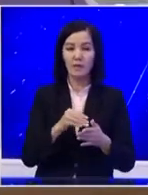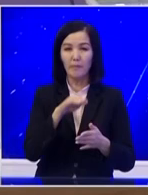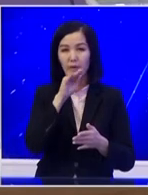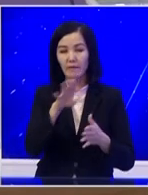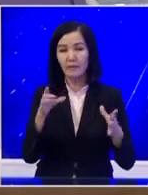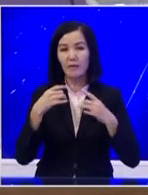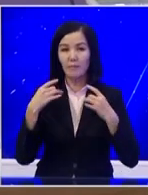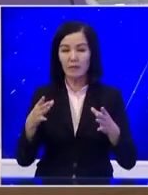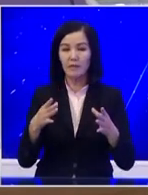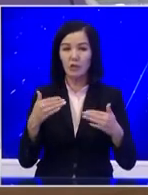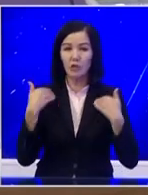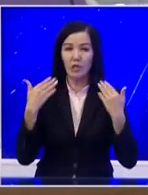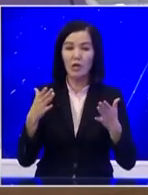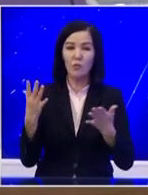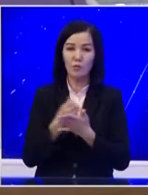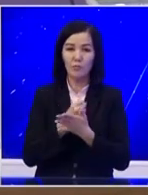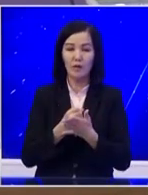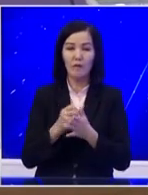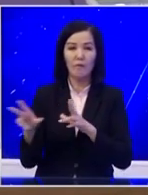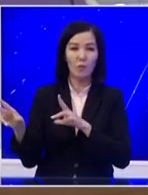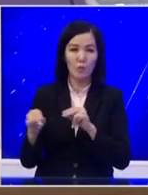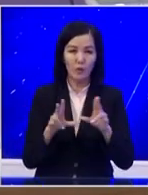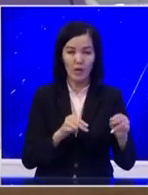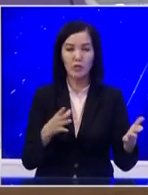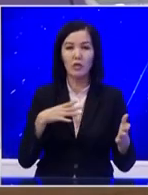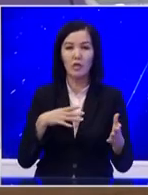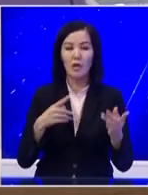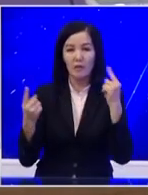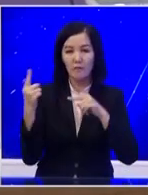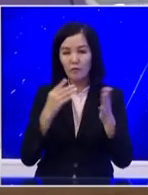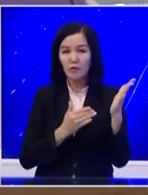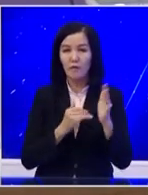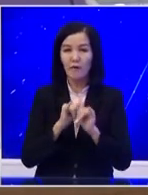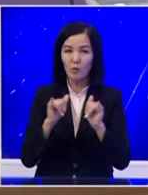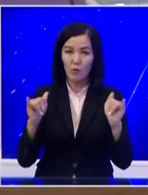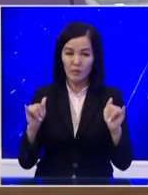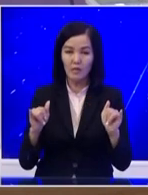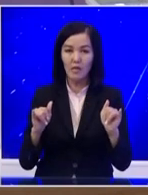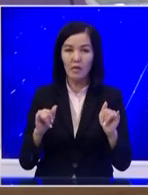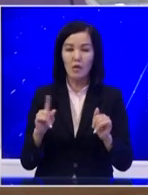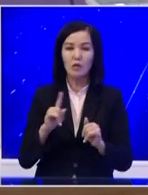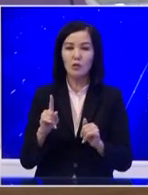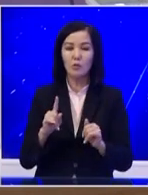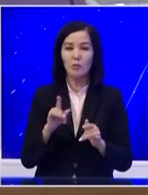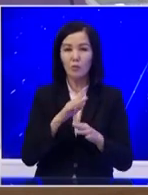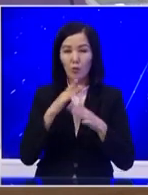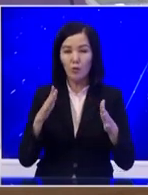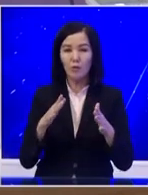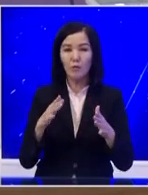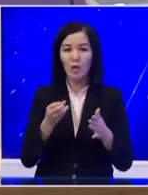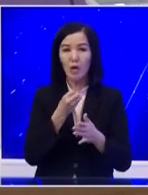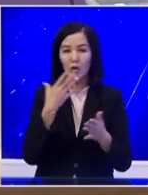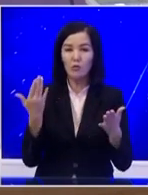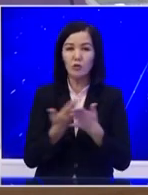профессиональным праздником. Желаю им успехов, удачи, творческого роста. Хотелось бы, чтобы было как больше хороших